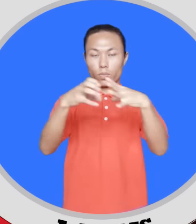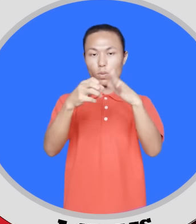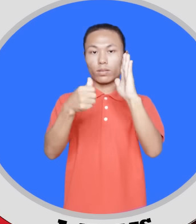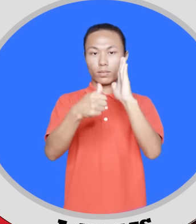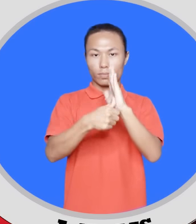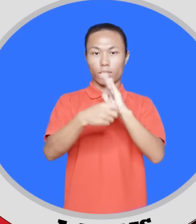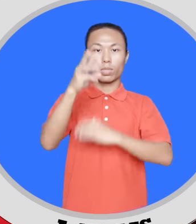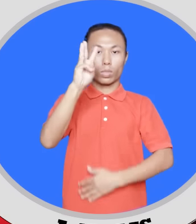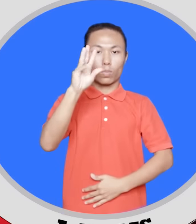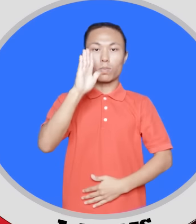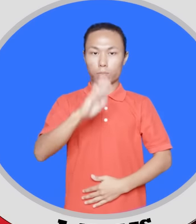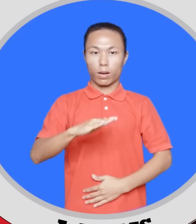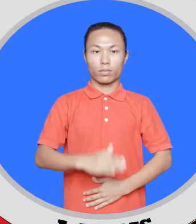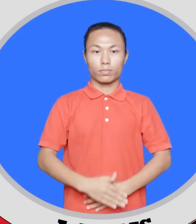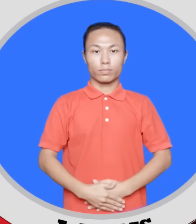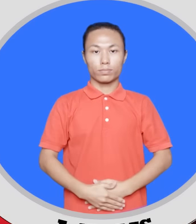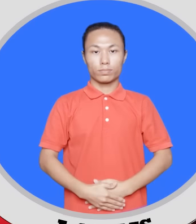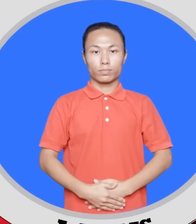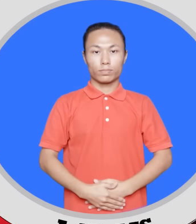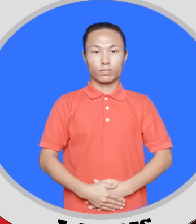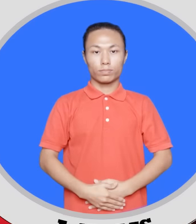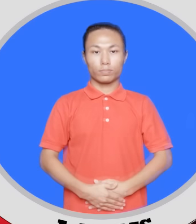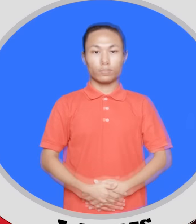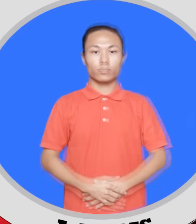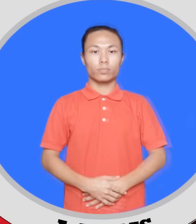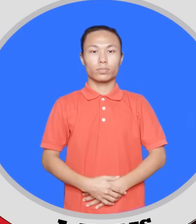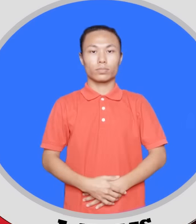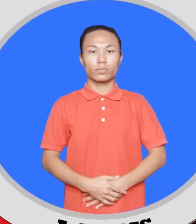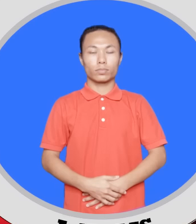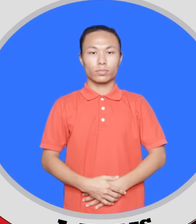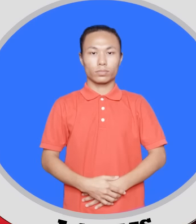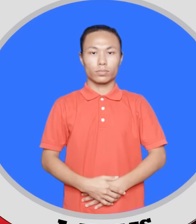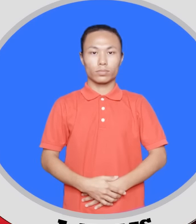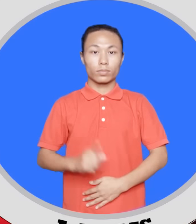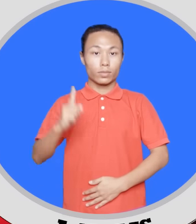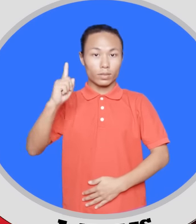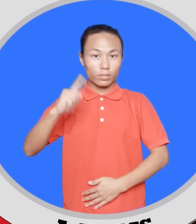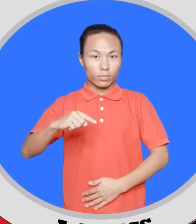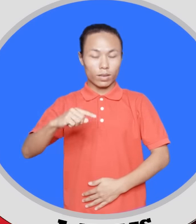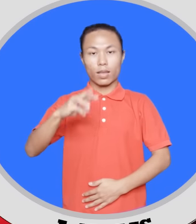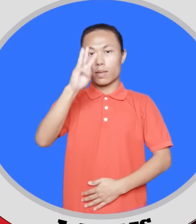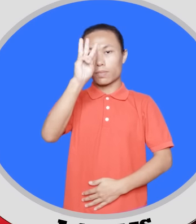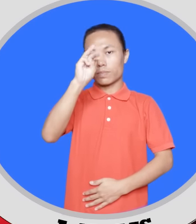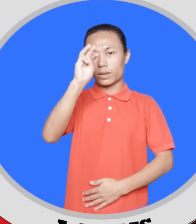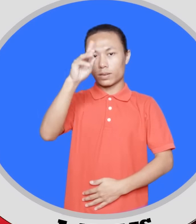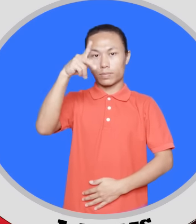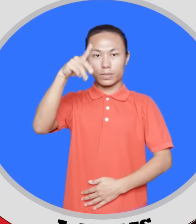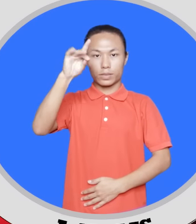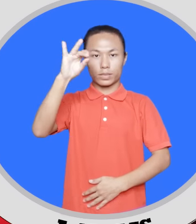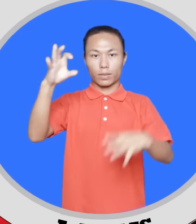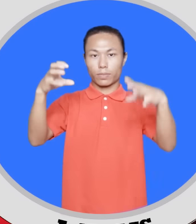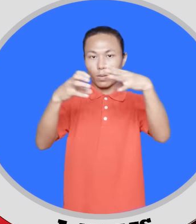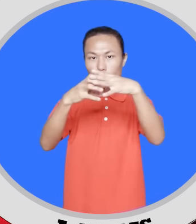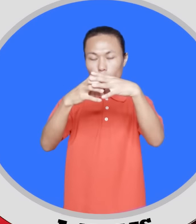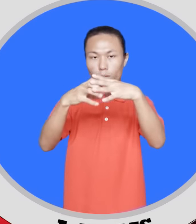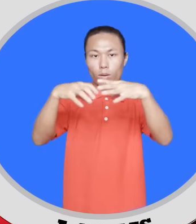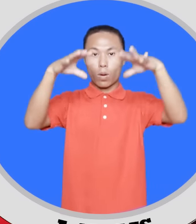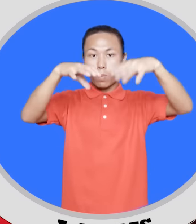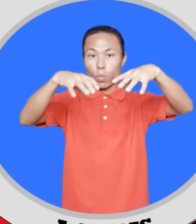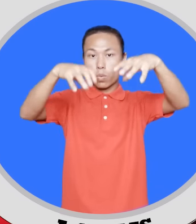တယ်လို့ဖော်ပြထားပါတယ်။ဒါအပြင်ပြည်သူ့ကာကွယ်ရေးတပ်မတော်မန္တလေးမိုးကုတ်ဖြူဟာတရင် 111